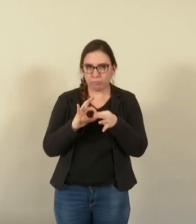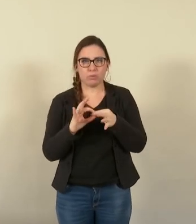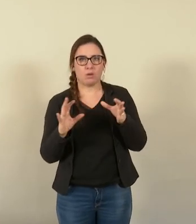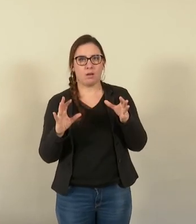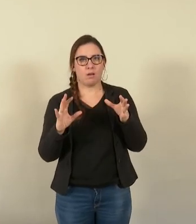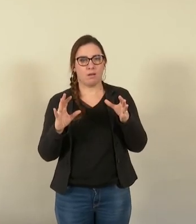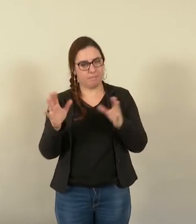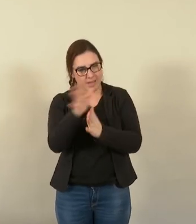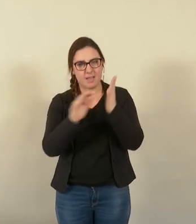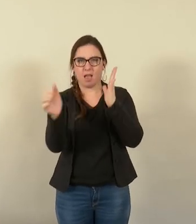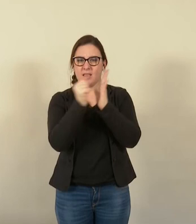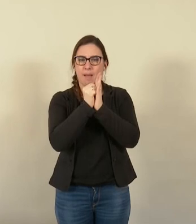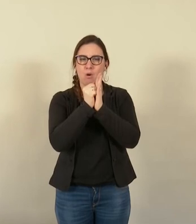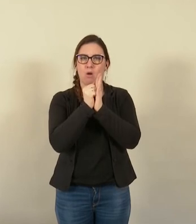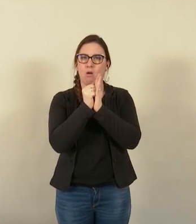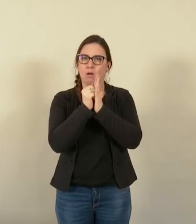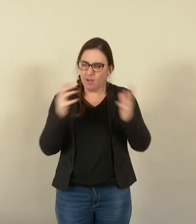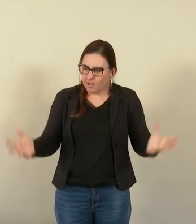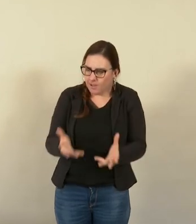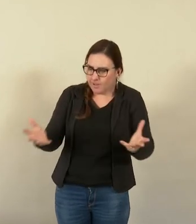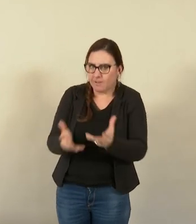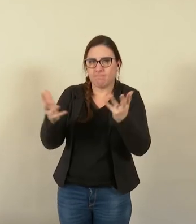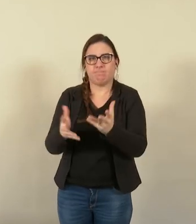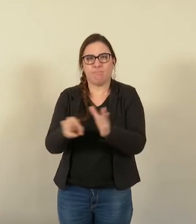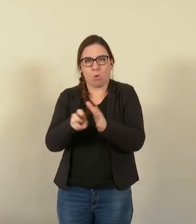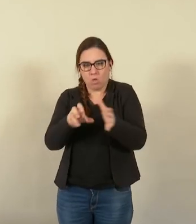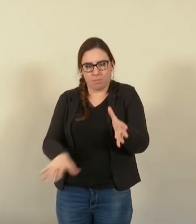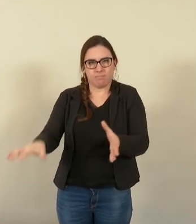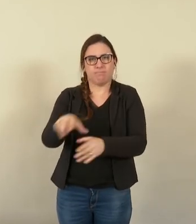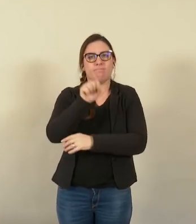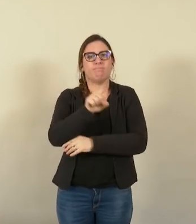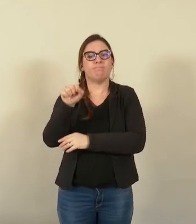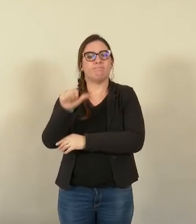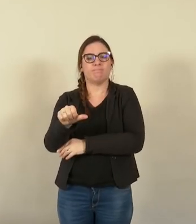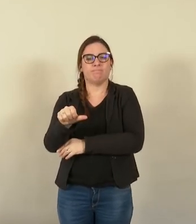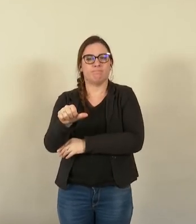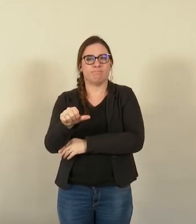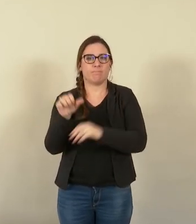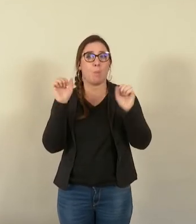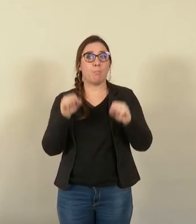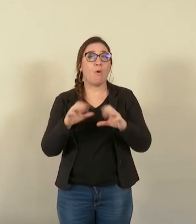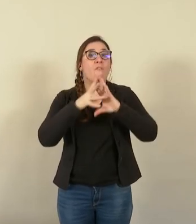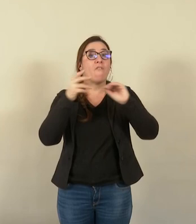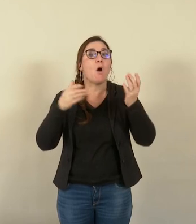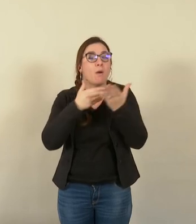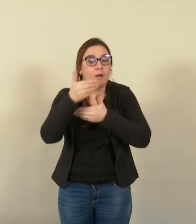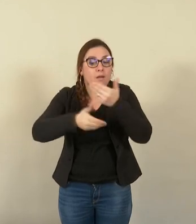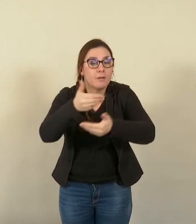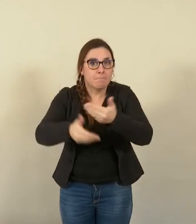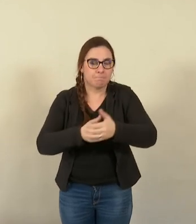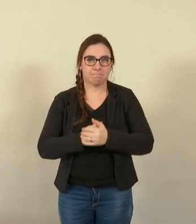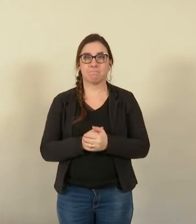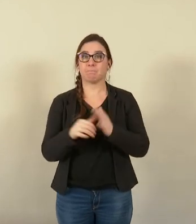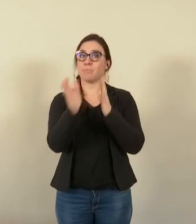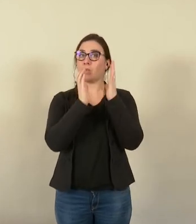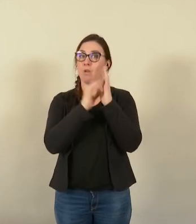symbolique que cette soutien à cette initiative locale de sécurité sociale de l'alimentation peut prendre je mets